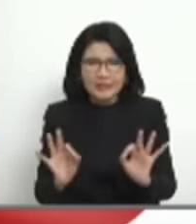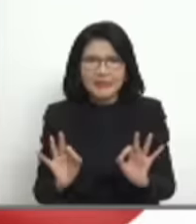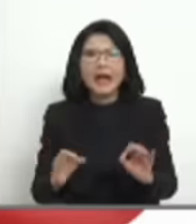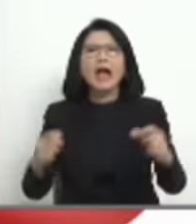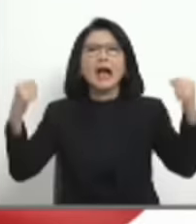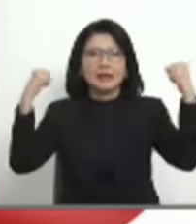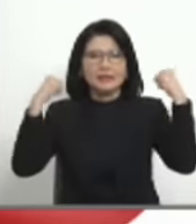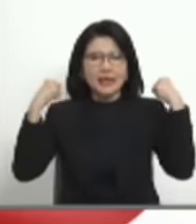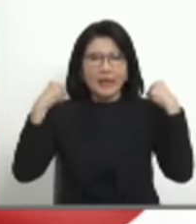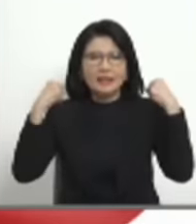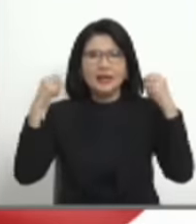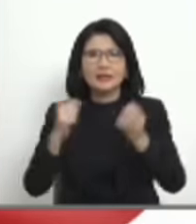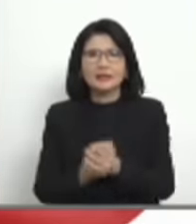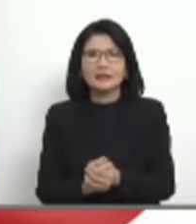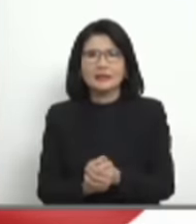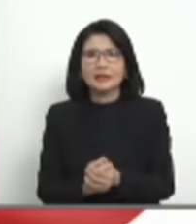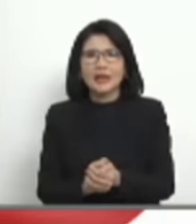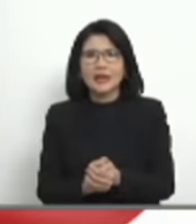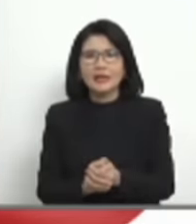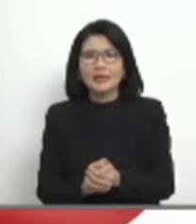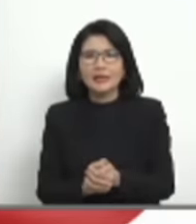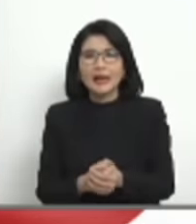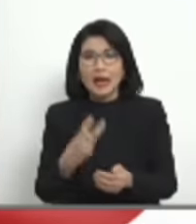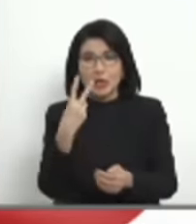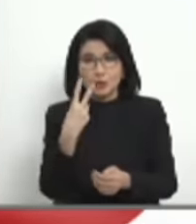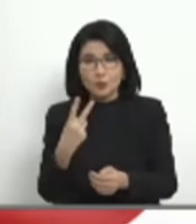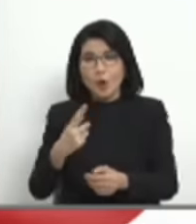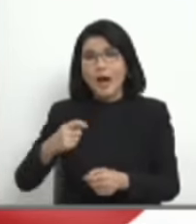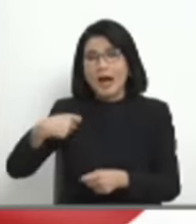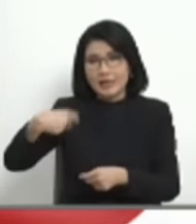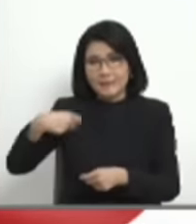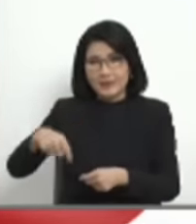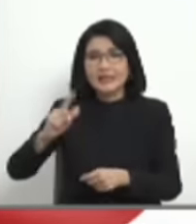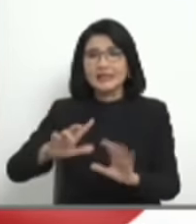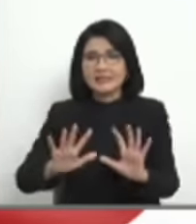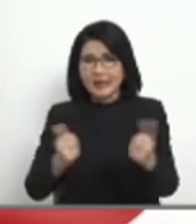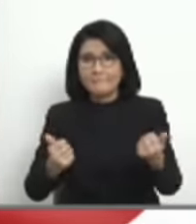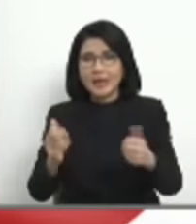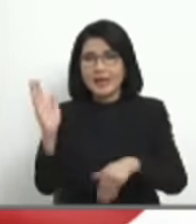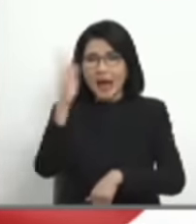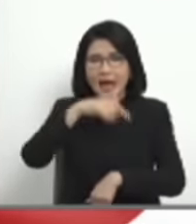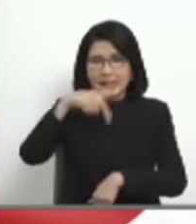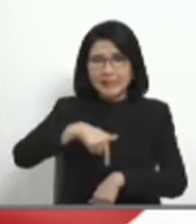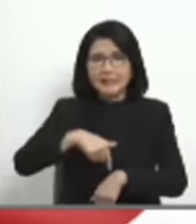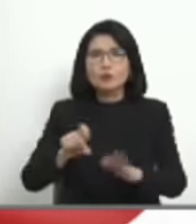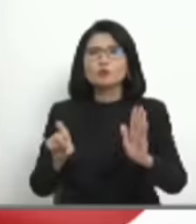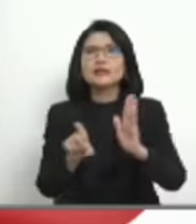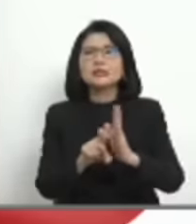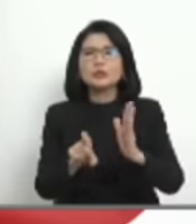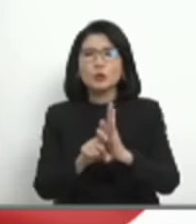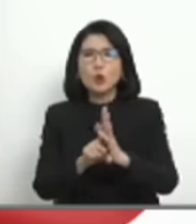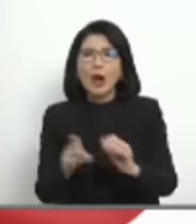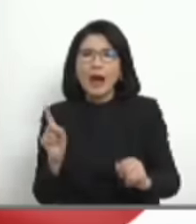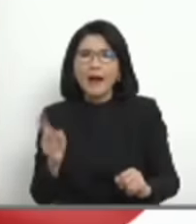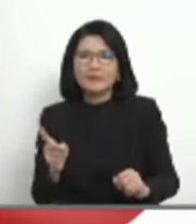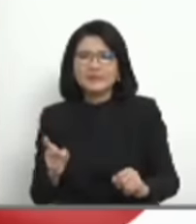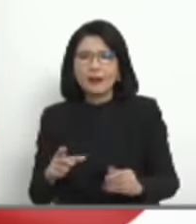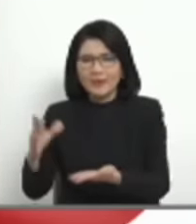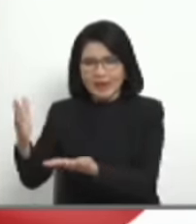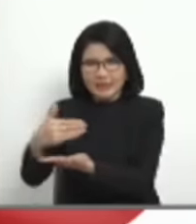kesehatan ya dan dua Kementerian ini yang kita siapkan hari ini untuk jadi contoh Kenapa karena relatif